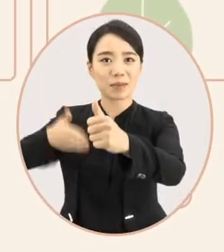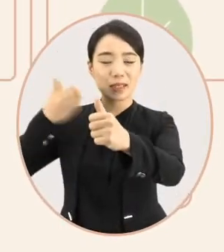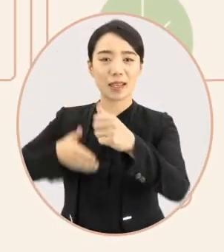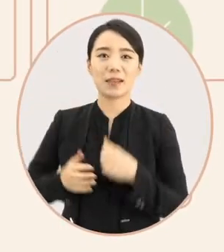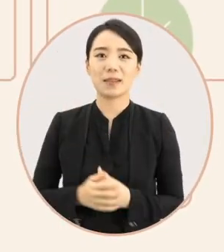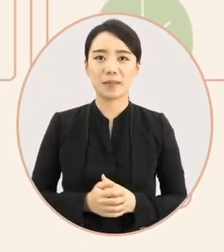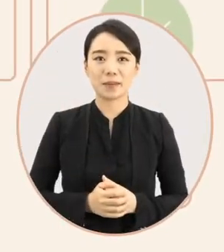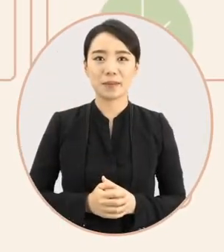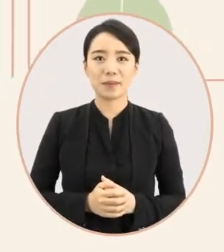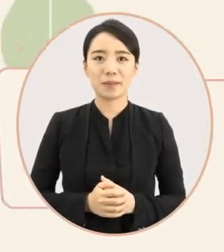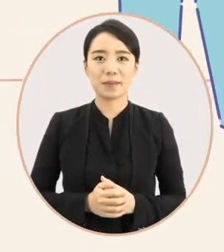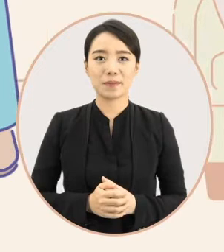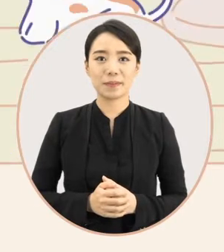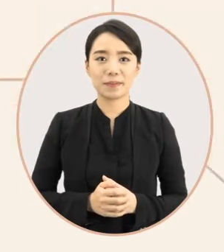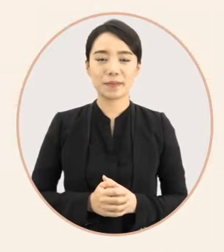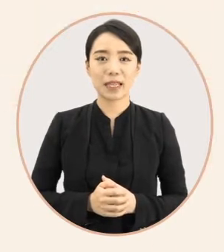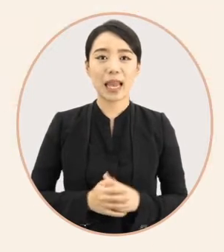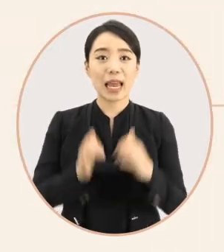집에 머물러 주세요.